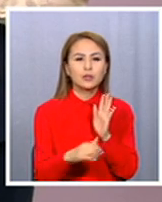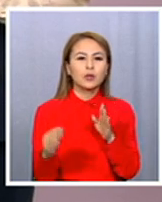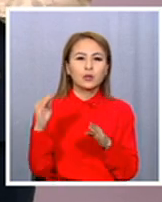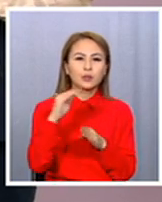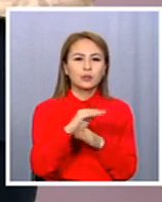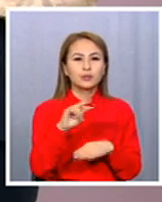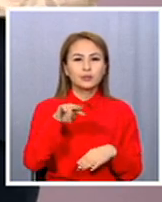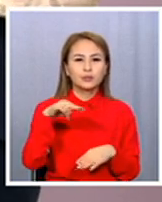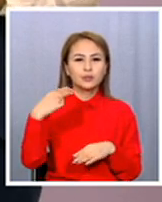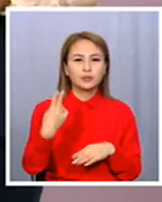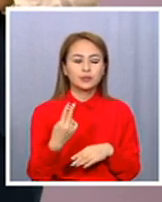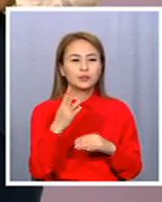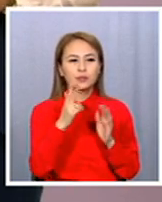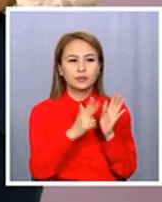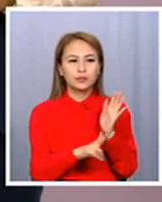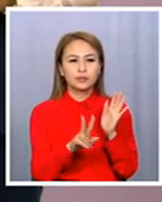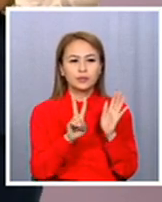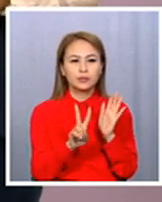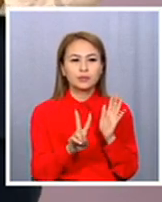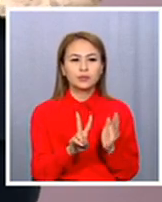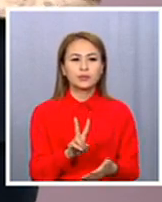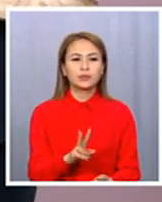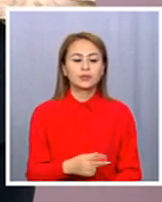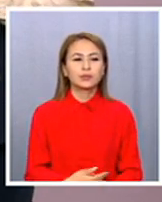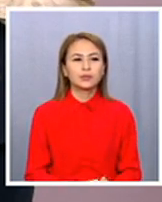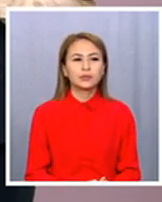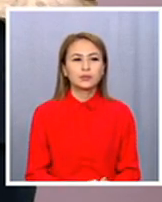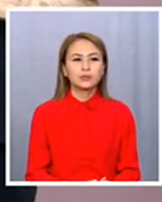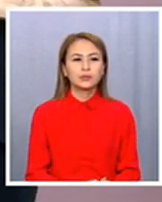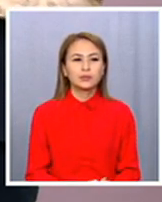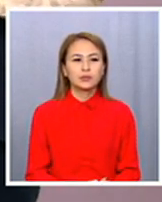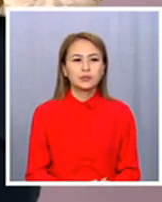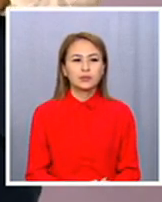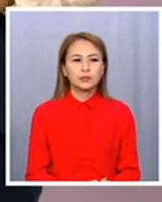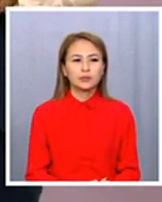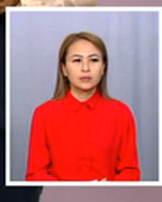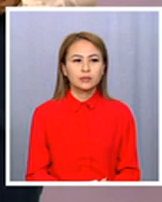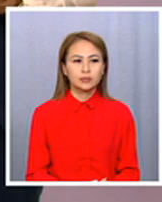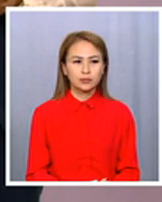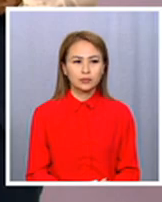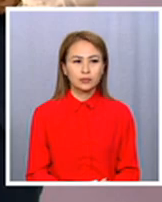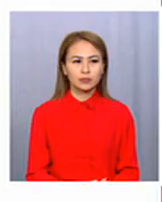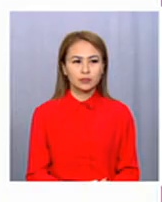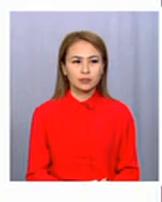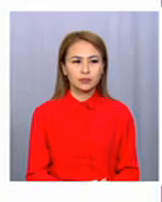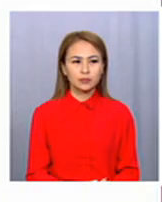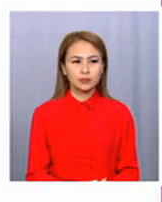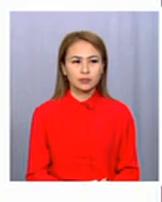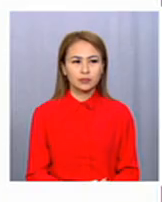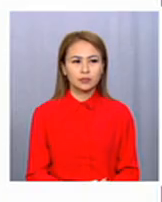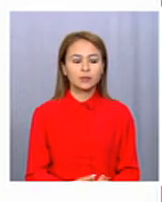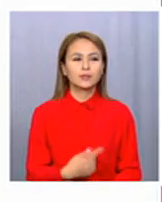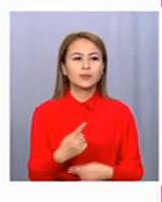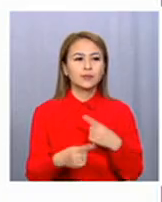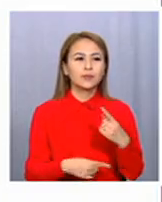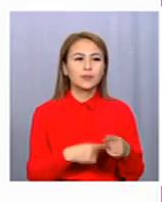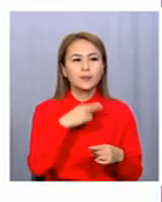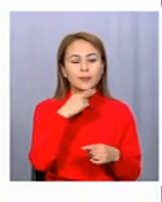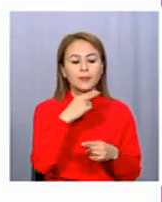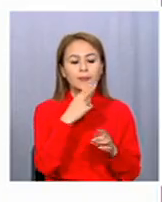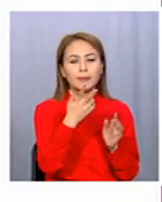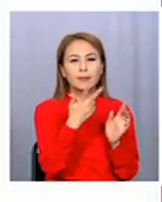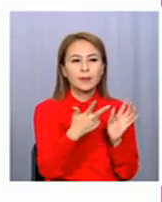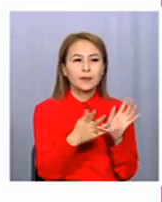пен 22-ні қосқан өте тиімді әрі жылдам, мәні 82-ге тең. Келесі өрнекке назарымызды